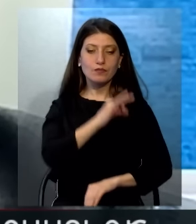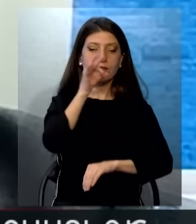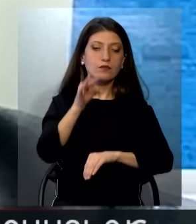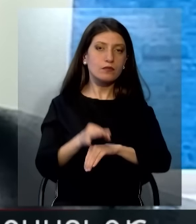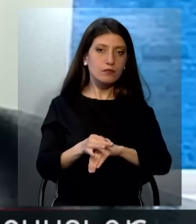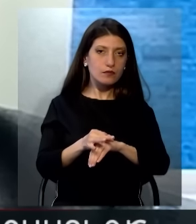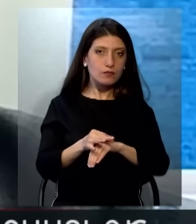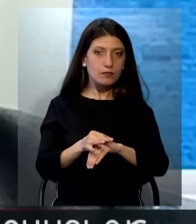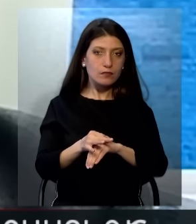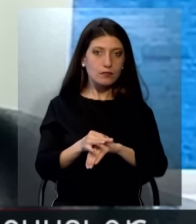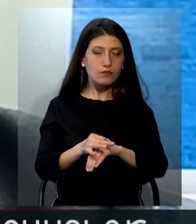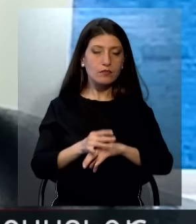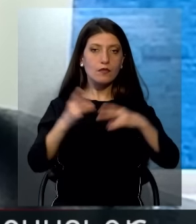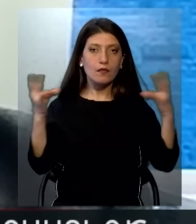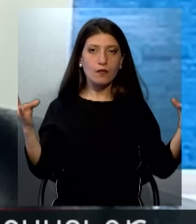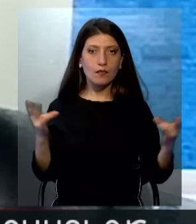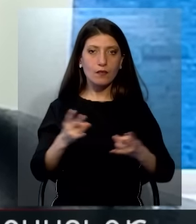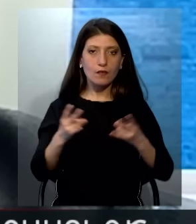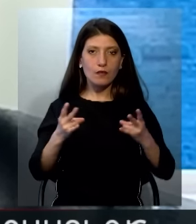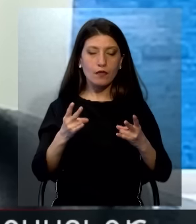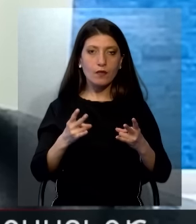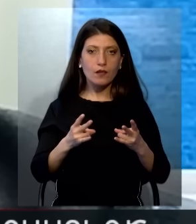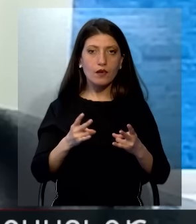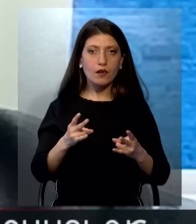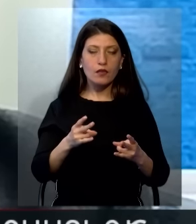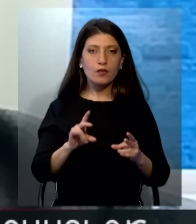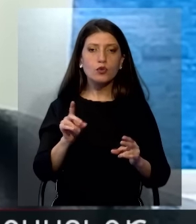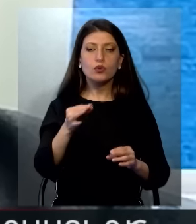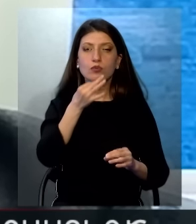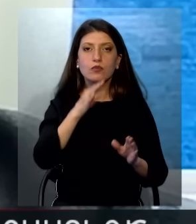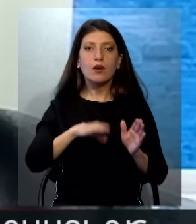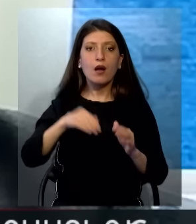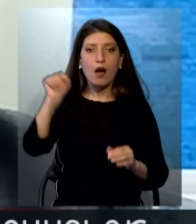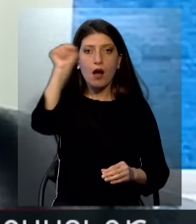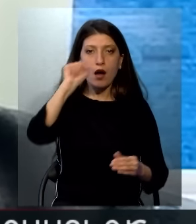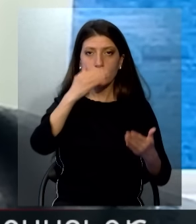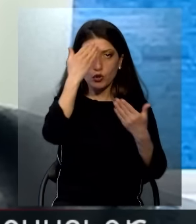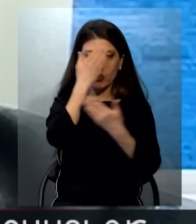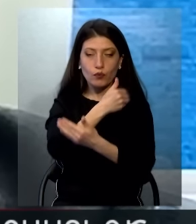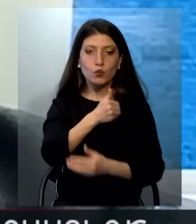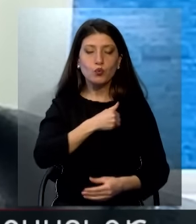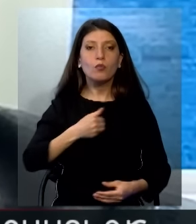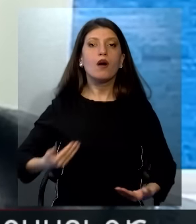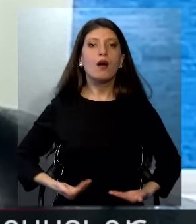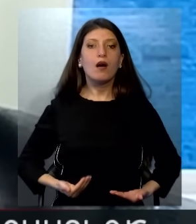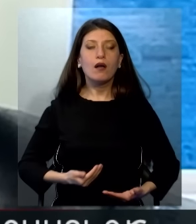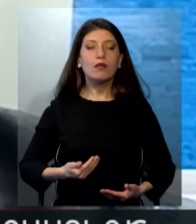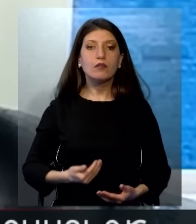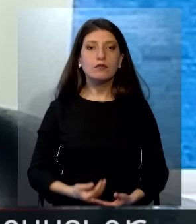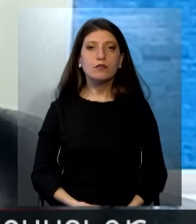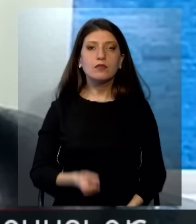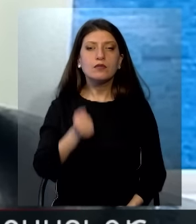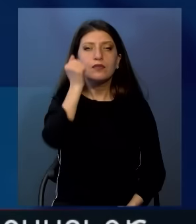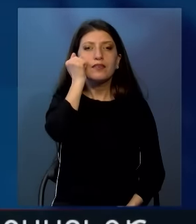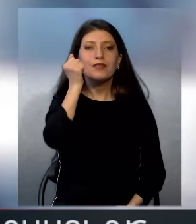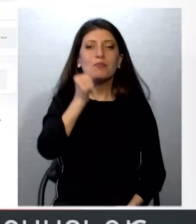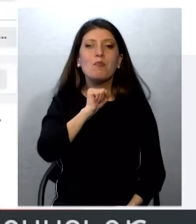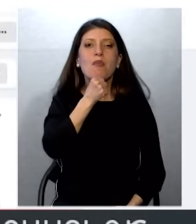երաշխիքներով և պետք է լացեղով, որ պետք է ուզի ինքը Արցախի ժողովուրդը ապրի իր բավարարական հողերում